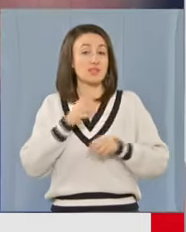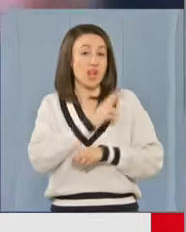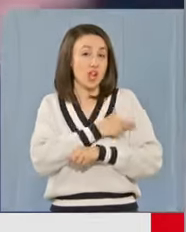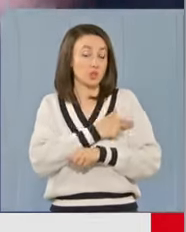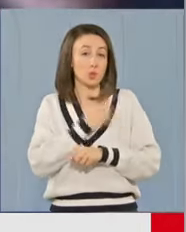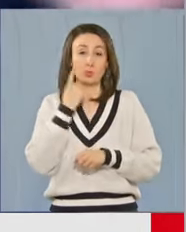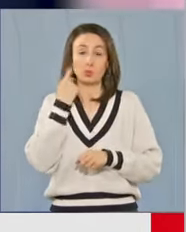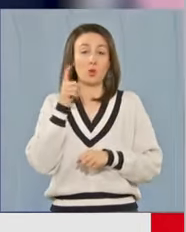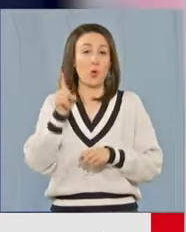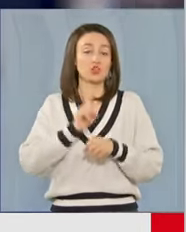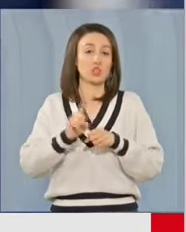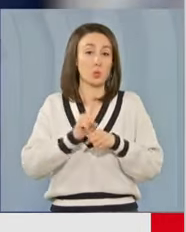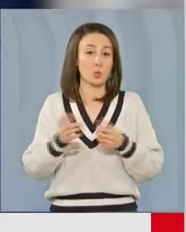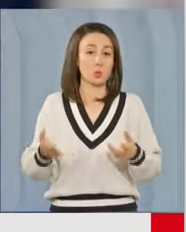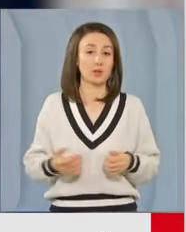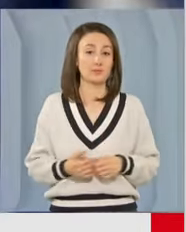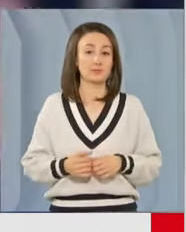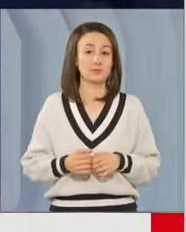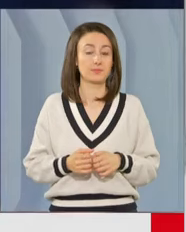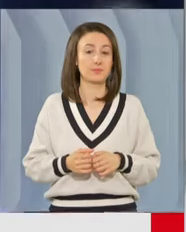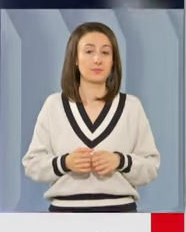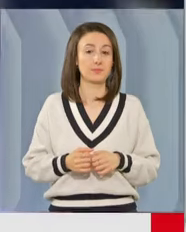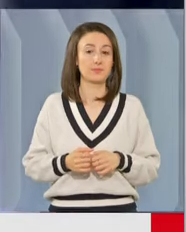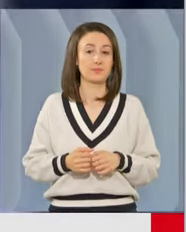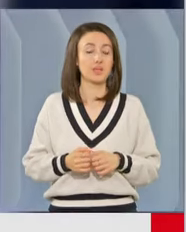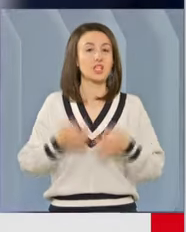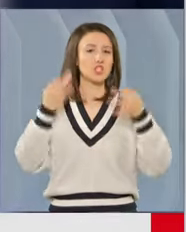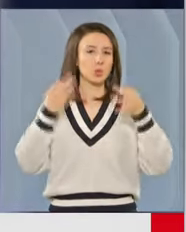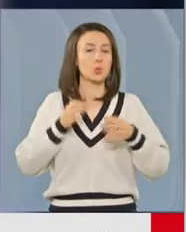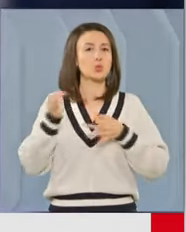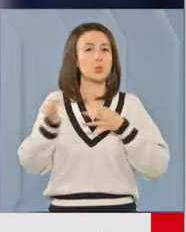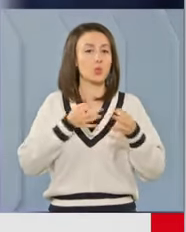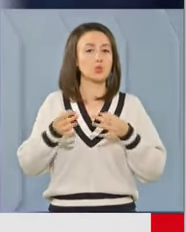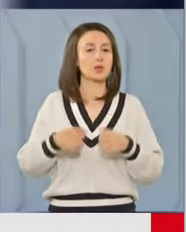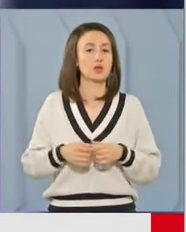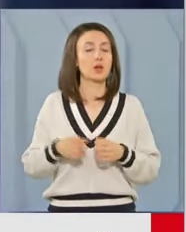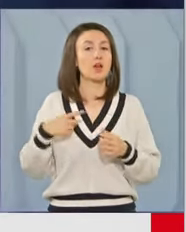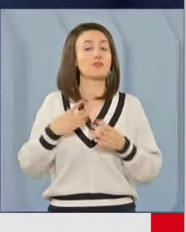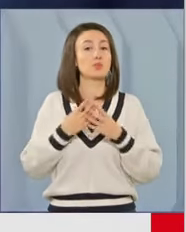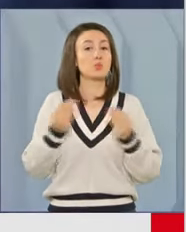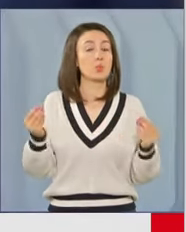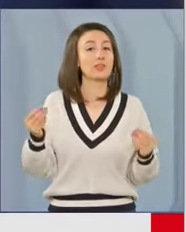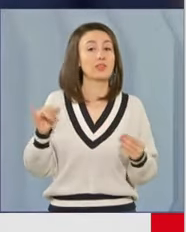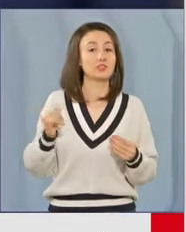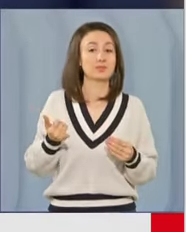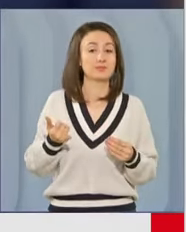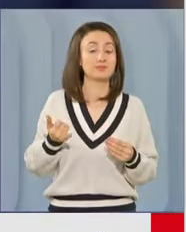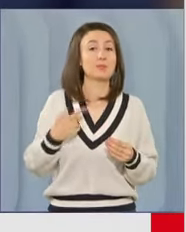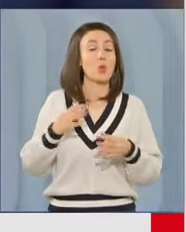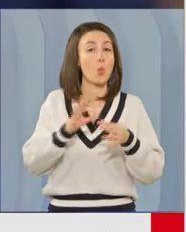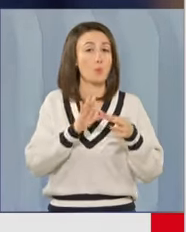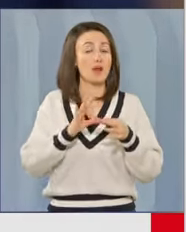care nu știu aceste lucruri sigur soluții ar fi multe inclusiv